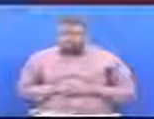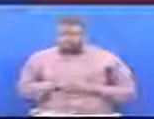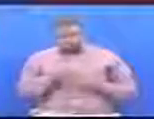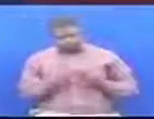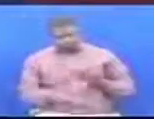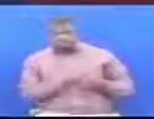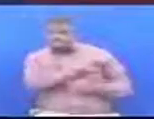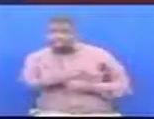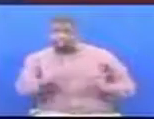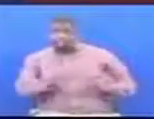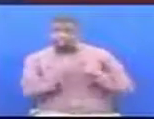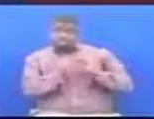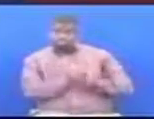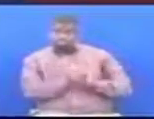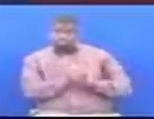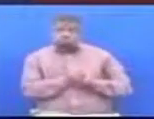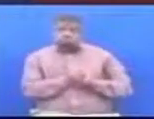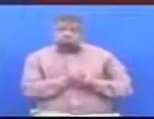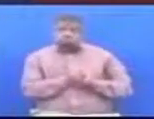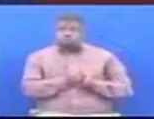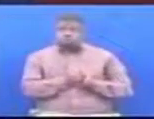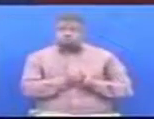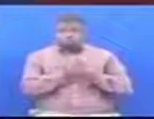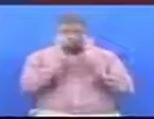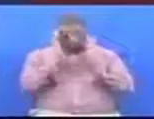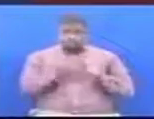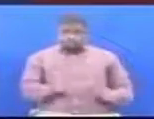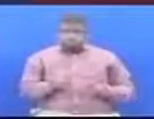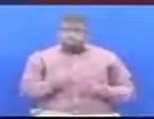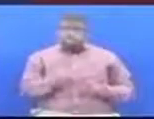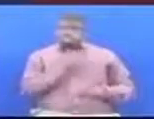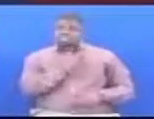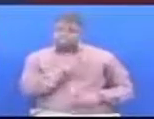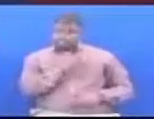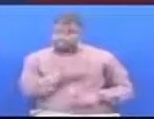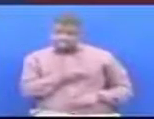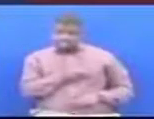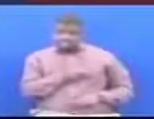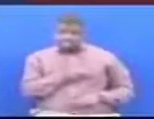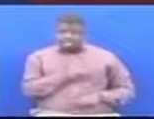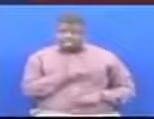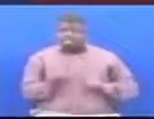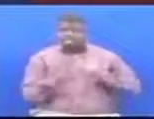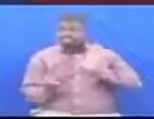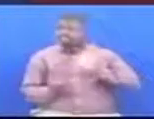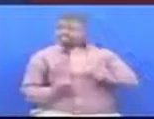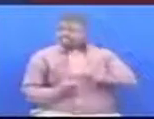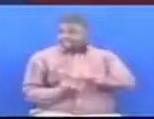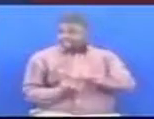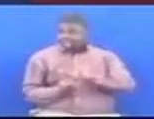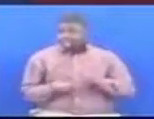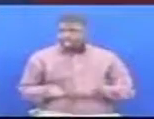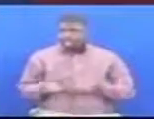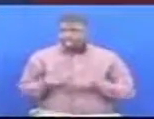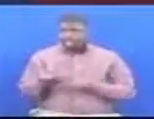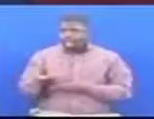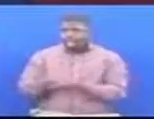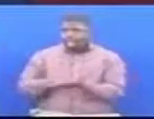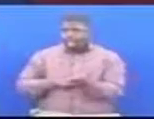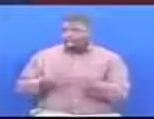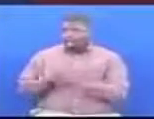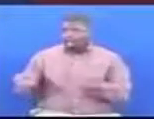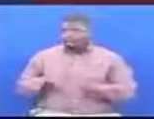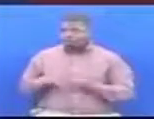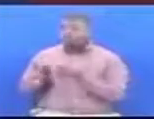Mwaka 2010 marehemu Mheshimiwa Speaker Samuel Sita alimpa hati maalum